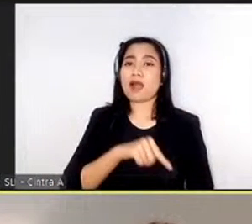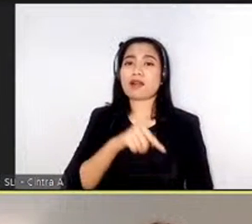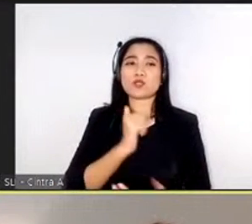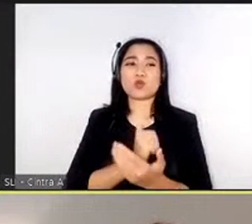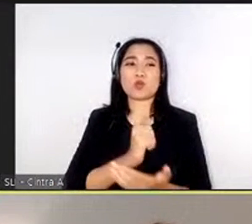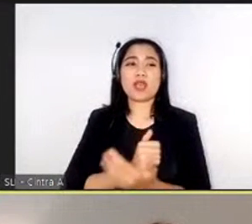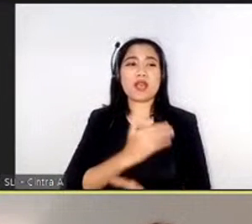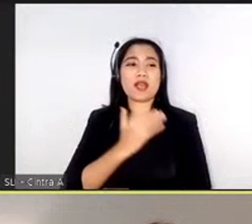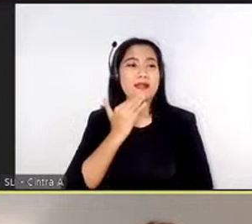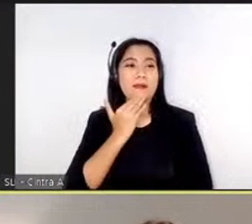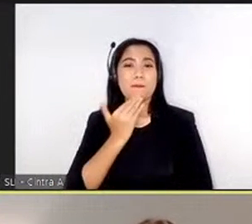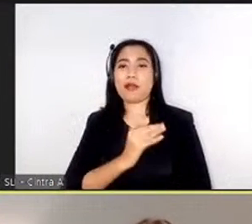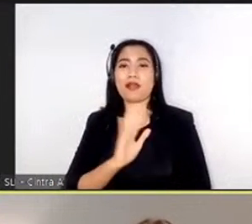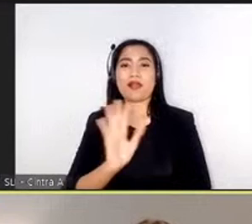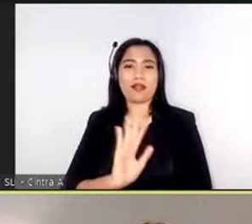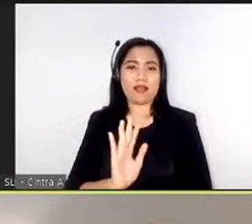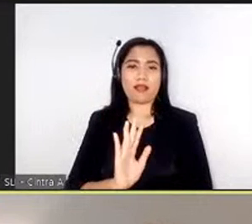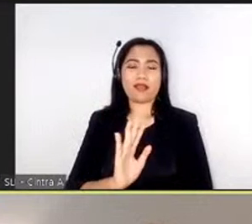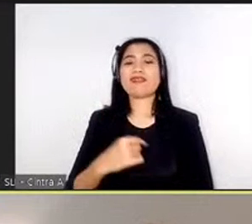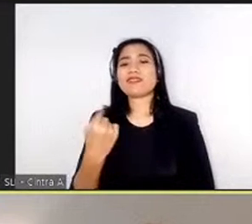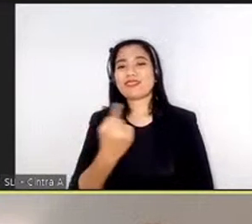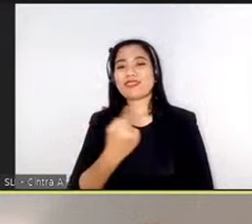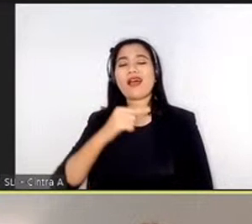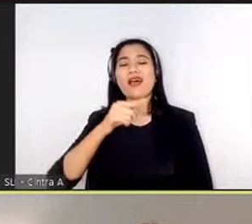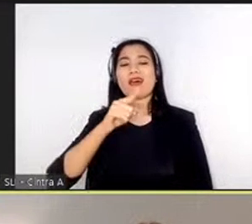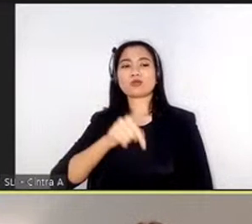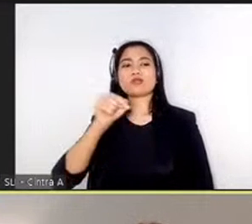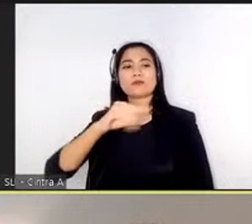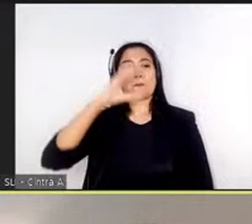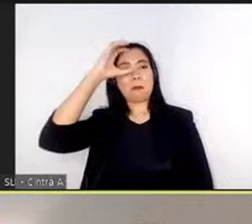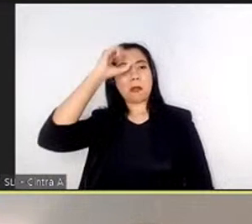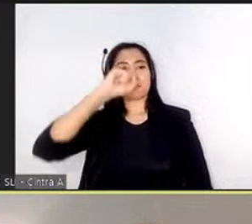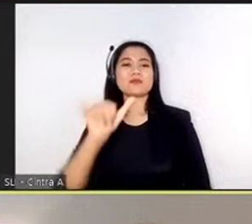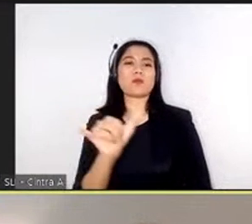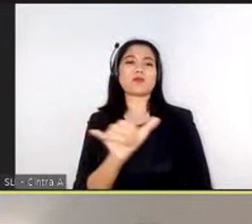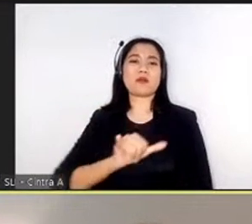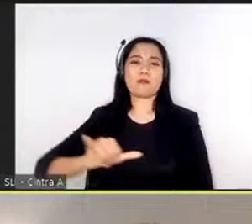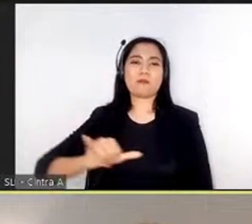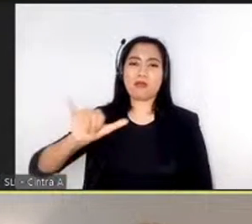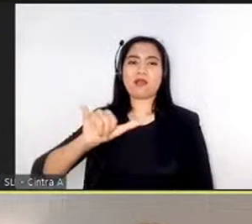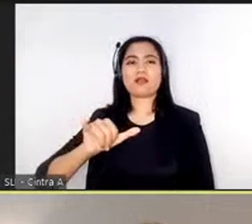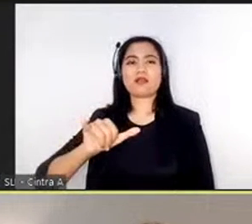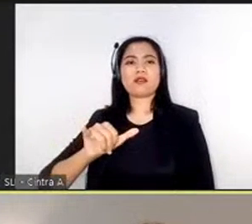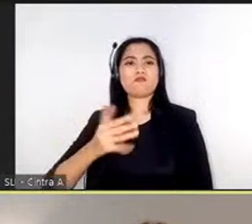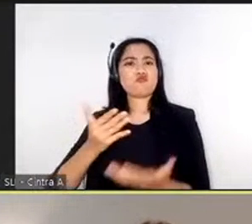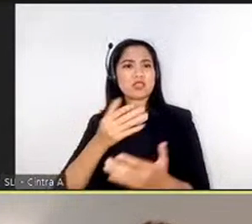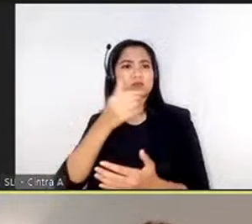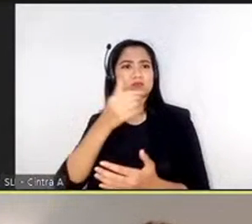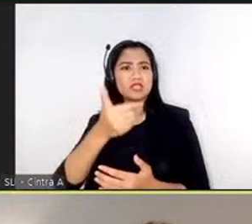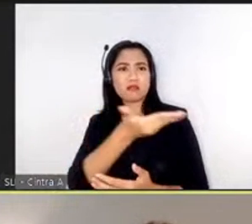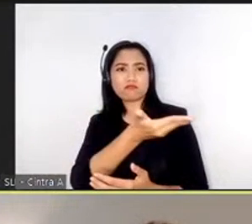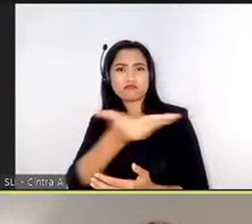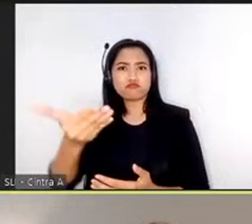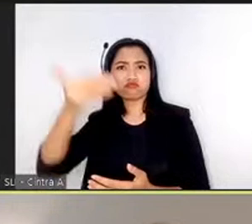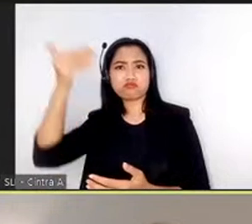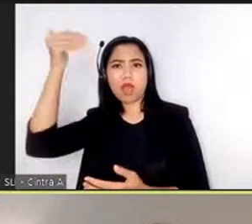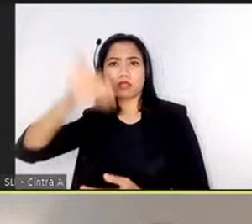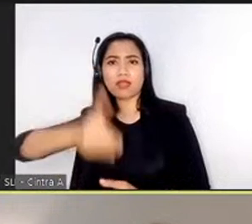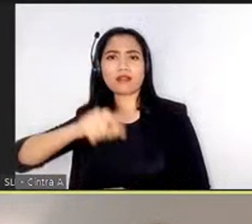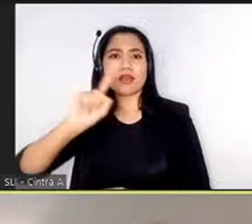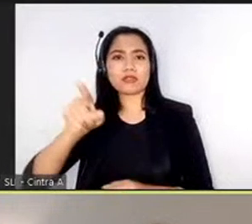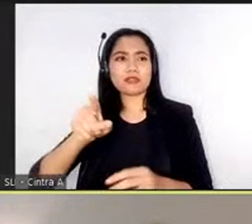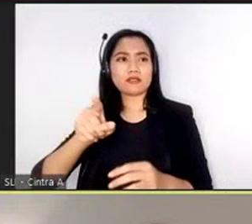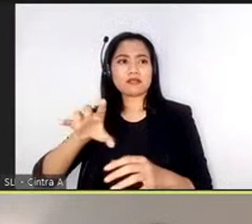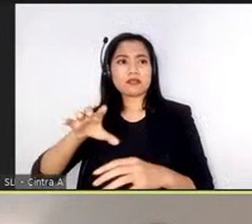dilakukan jadi kita juga harus saling memahami karena bisa saja Anda datang dari dunia yang berbeda